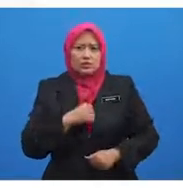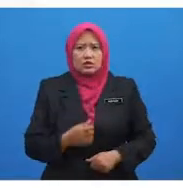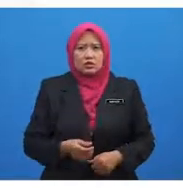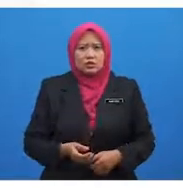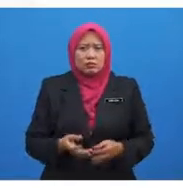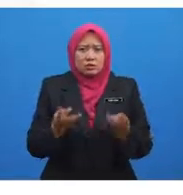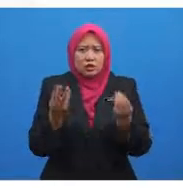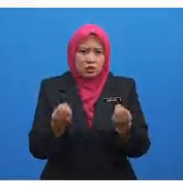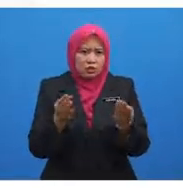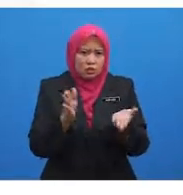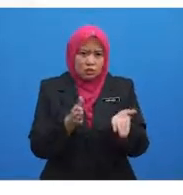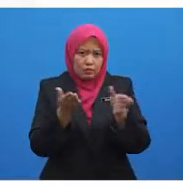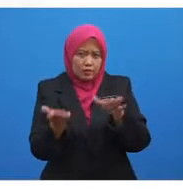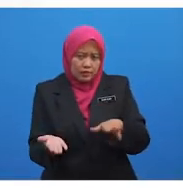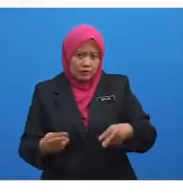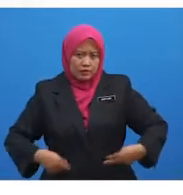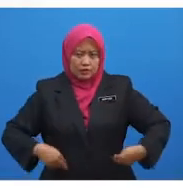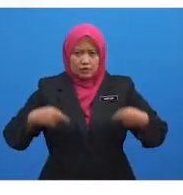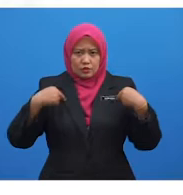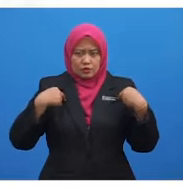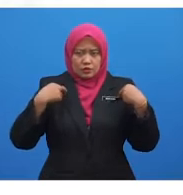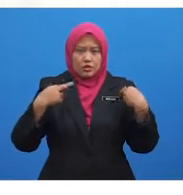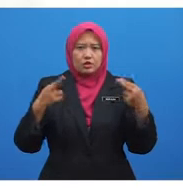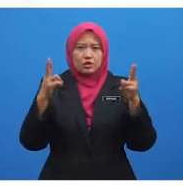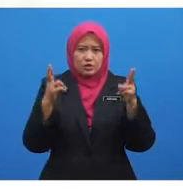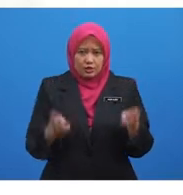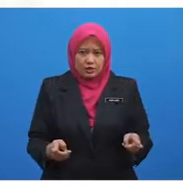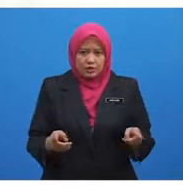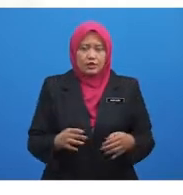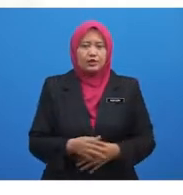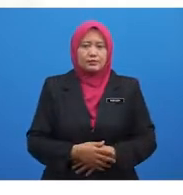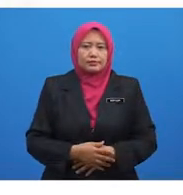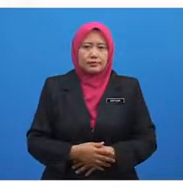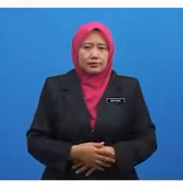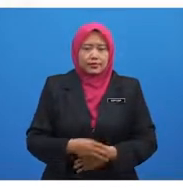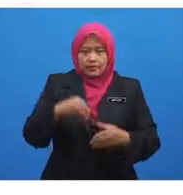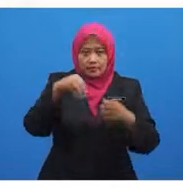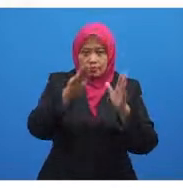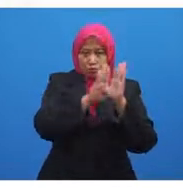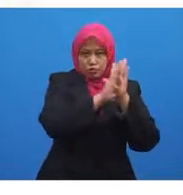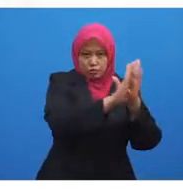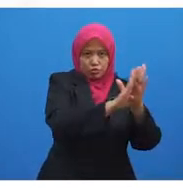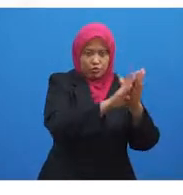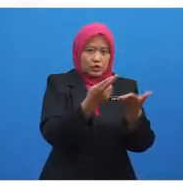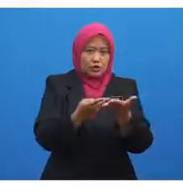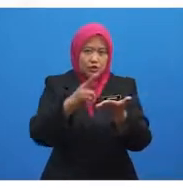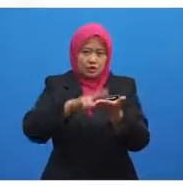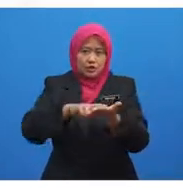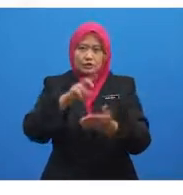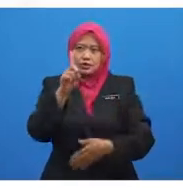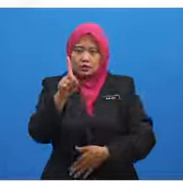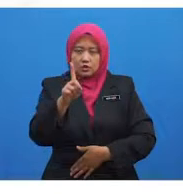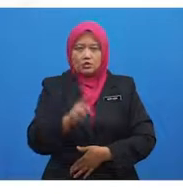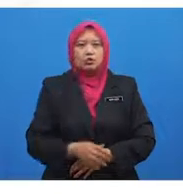dan cita-cita. Hal ini dapat dilihat dan dibuktikan dalam rangkap pertama